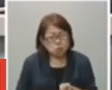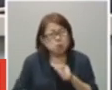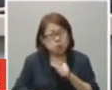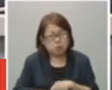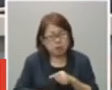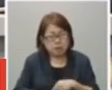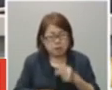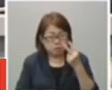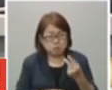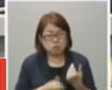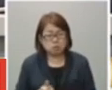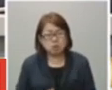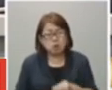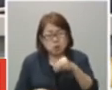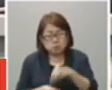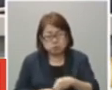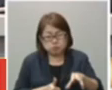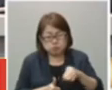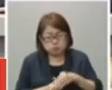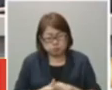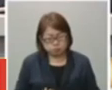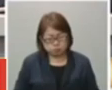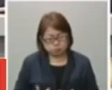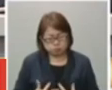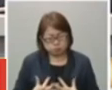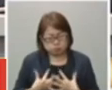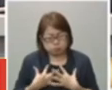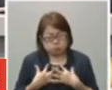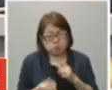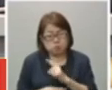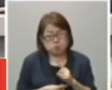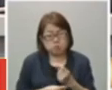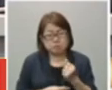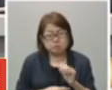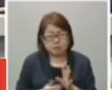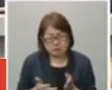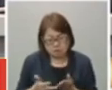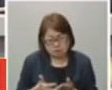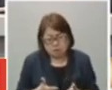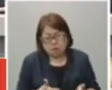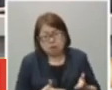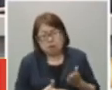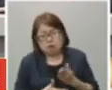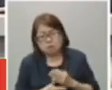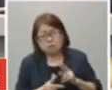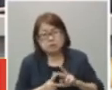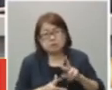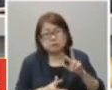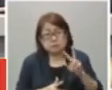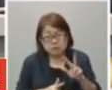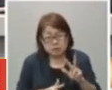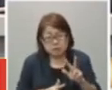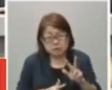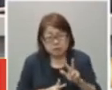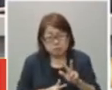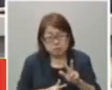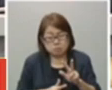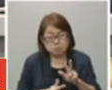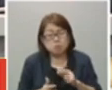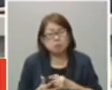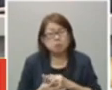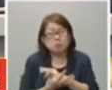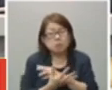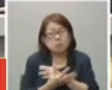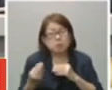ยะฟักตัวของโรคมันอยู่ที่15วันครับแล้วก็จะเข้าสู่ระยะที่3ซึ่งพอถึงตอนนั้นครับมันก็จะแพร่ระบาด